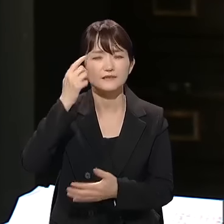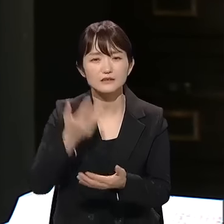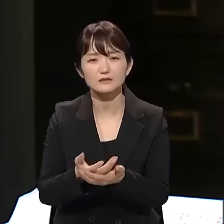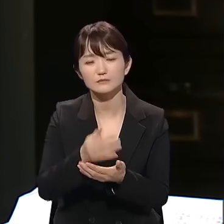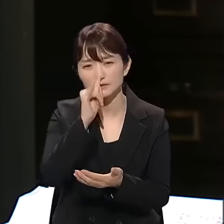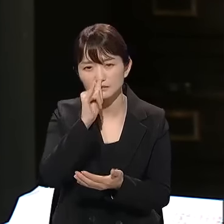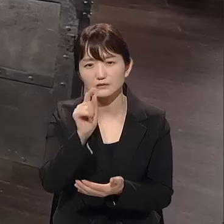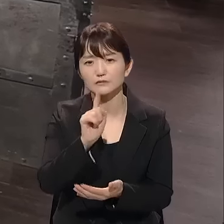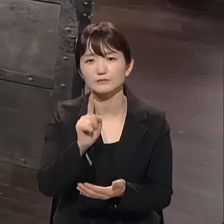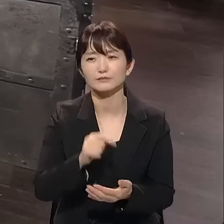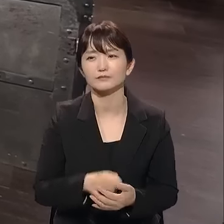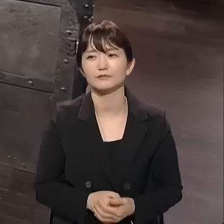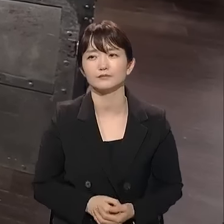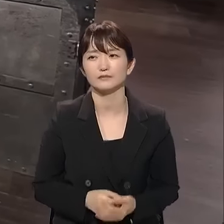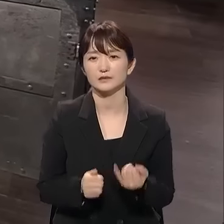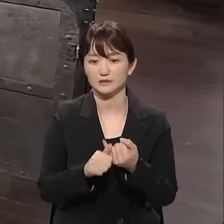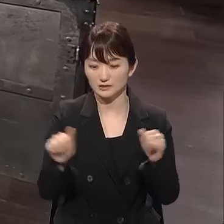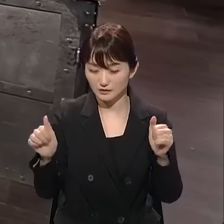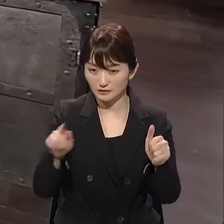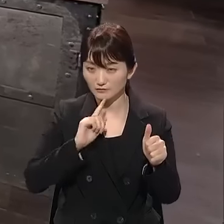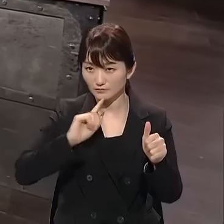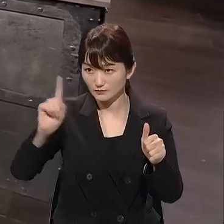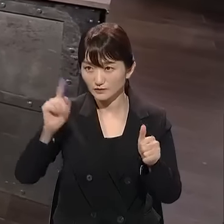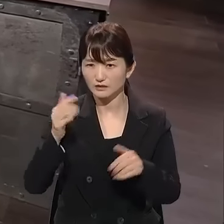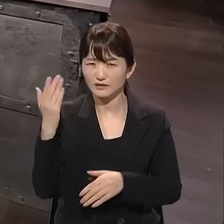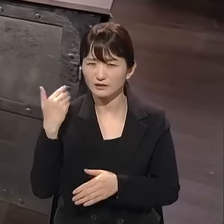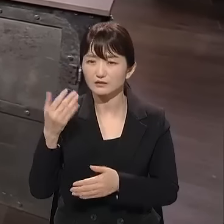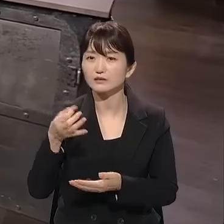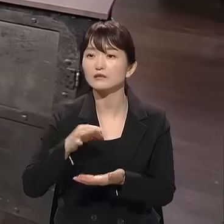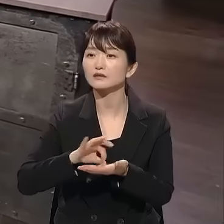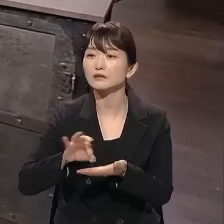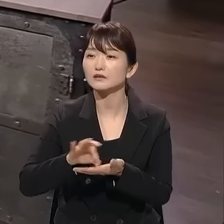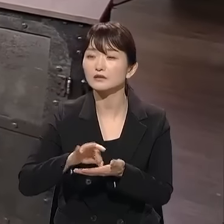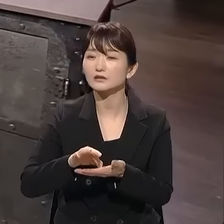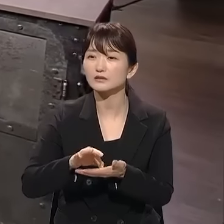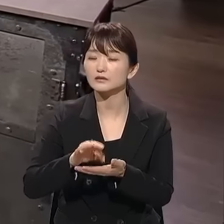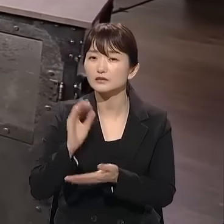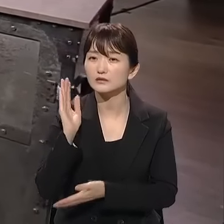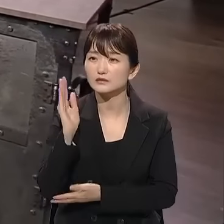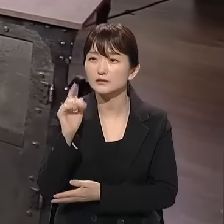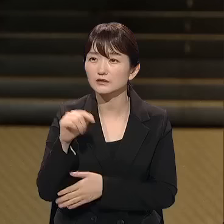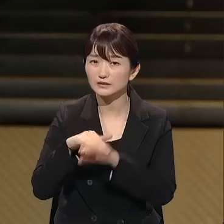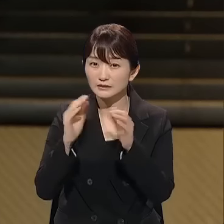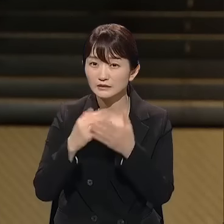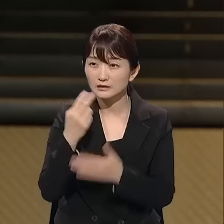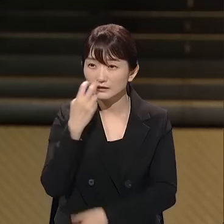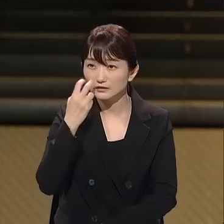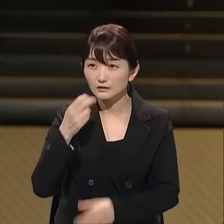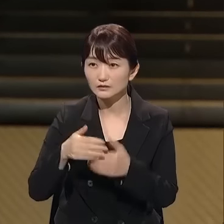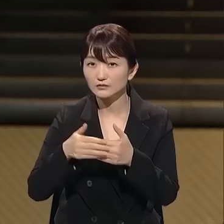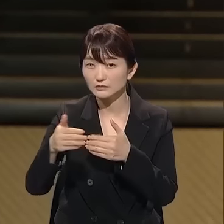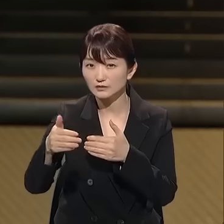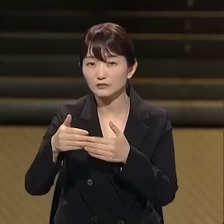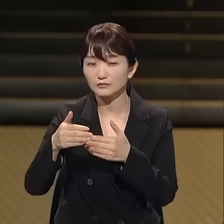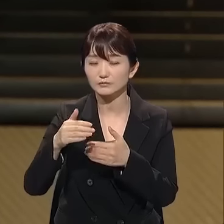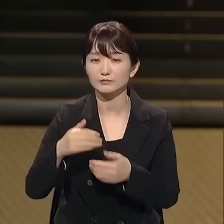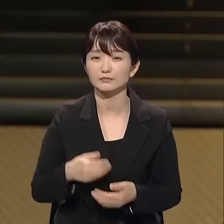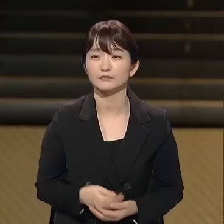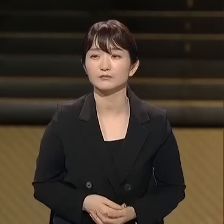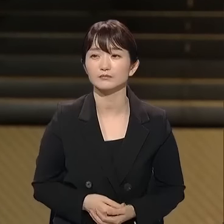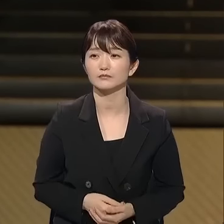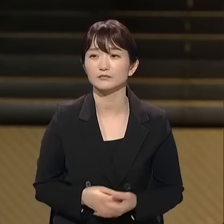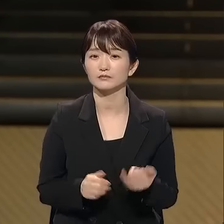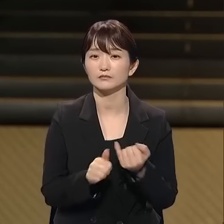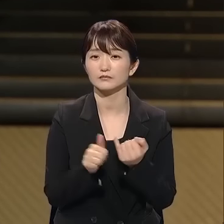듣 듣죠 어 그러니까 이혼 소송을 하면 그동안 뭐뭐 써왔던 거 뭐 했던 얘기들 이런 것들 다 검증을 하는 과정을 거쳤는데